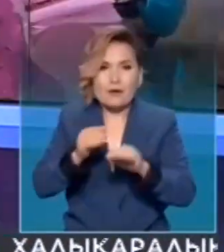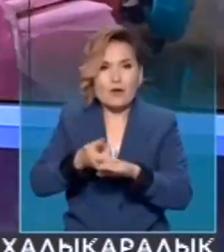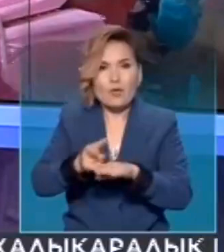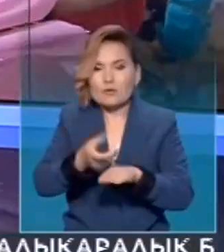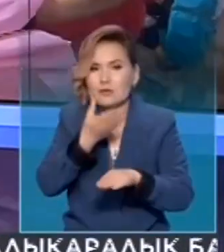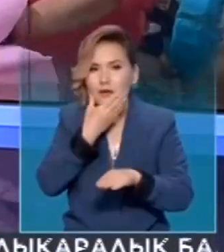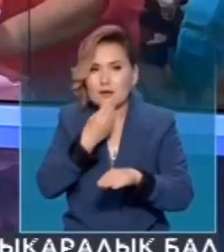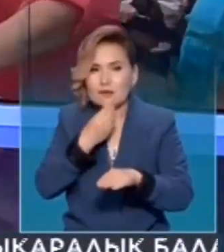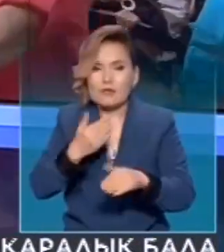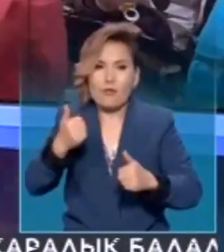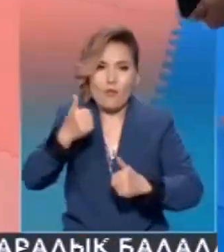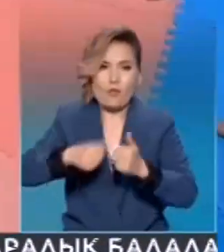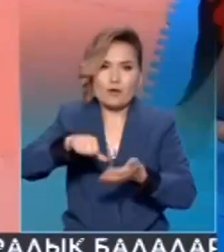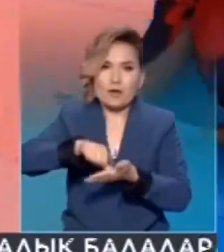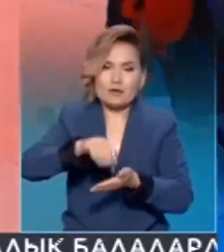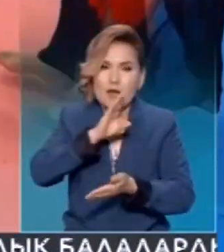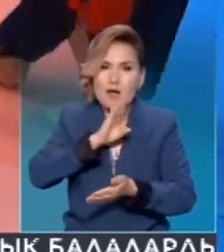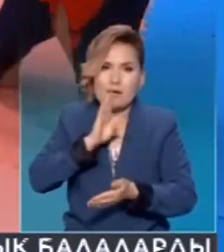ашты.